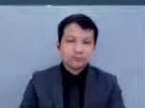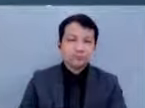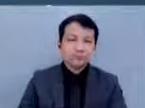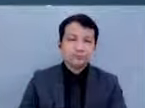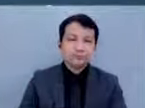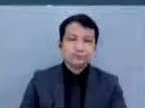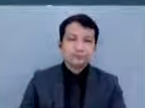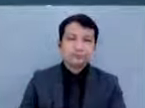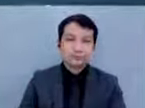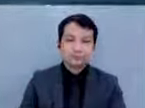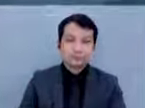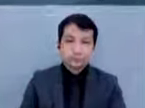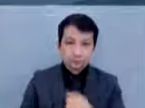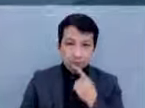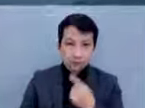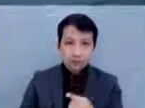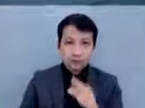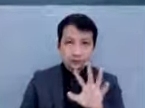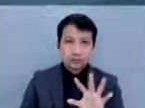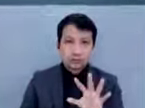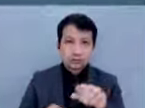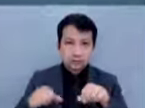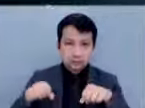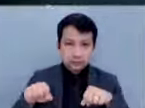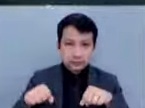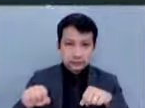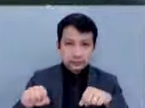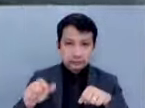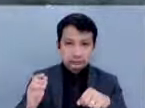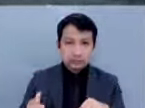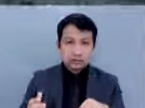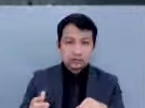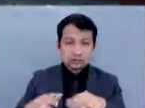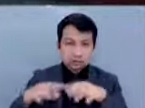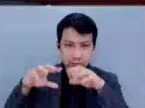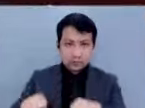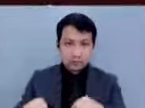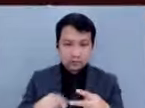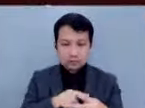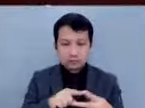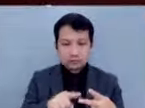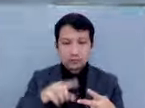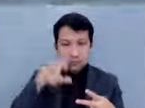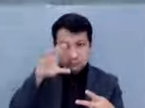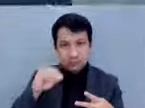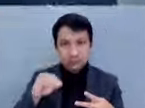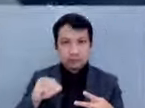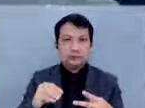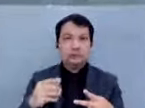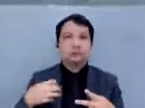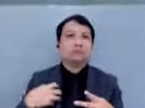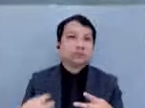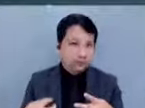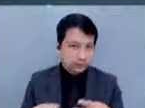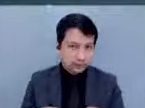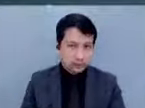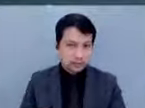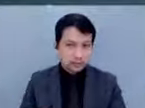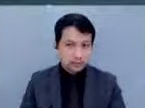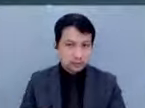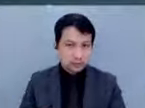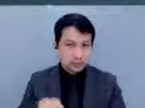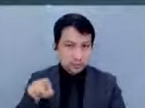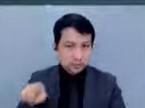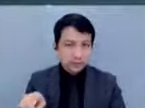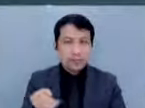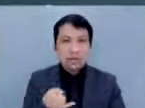Bukod kay Singson, limang rider pa ang nahuli sa EDSA Busway. Dalawa sa mga yan, mga pulis pa man din. Nitong mga nakarang araw din, ilang